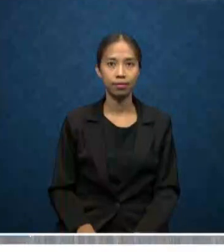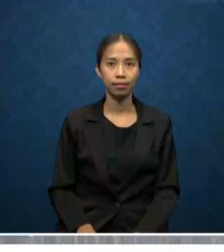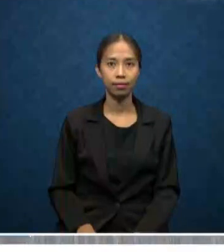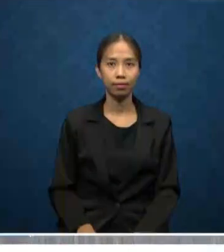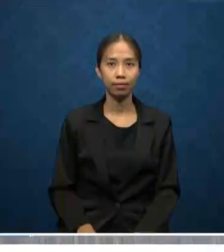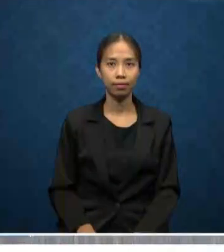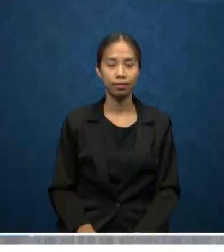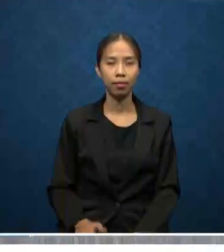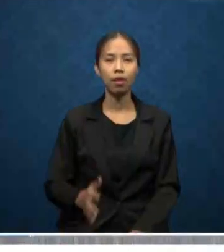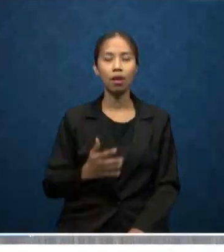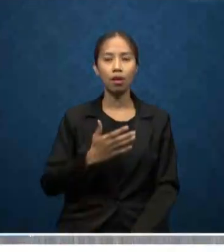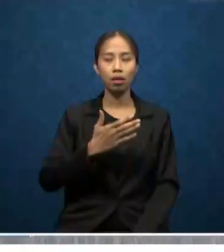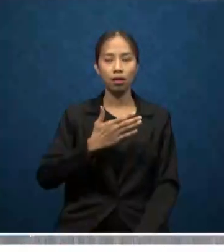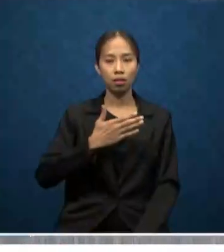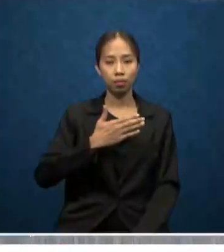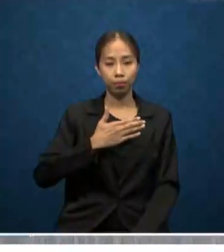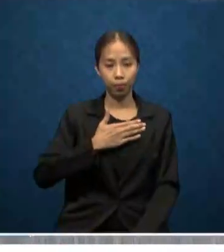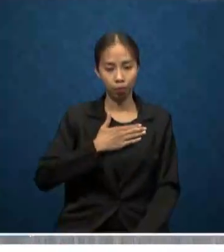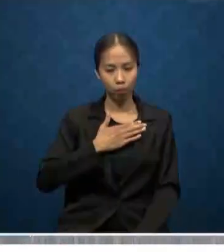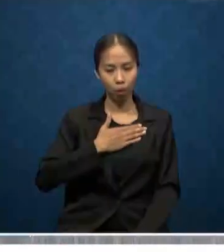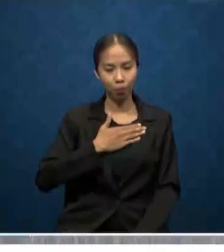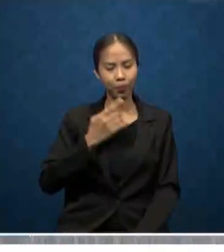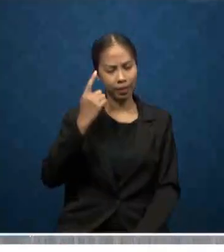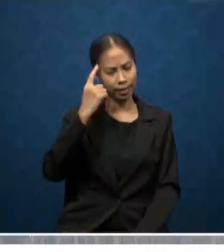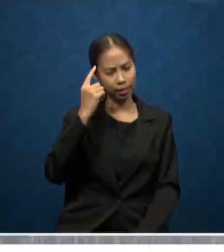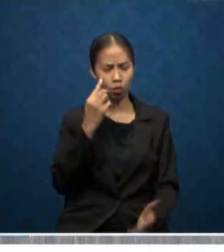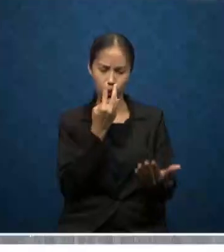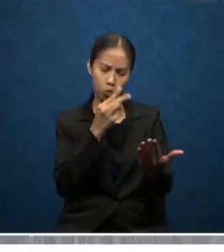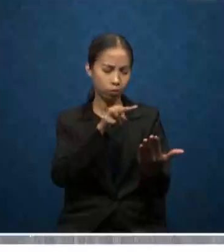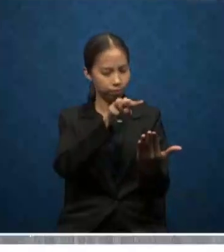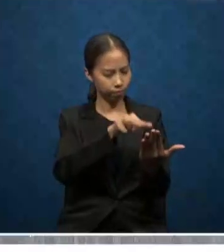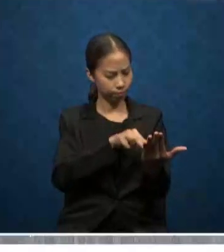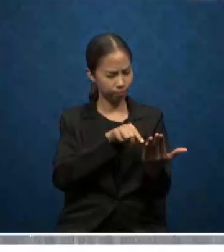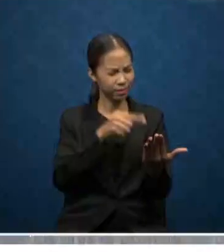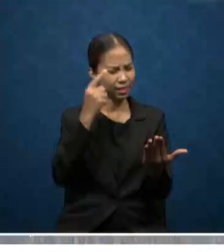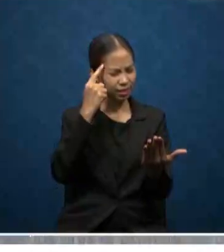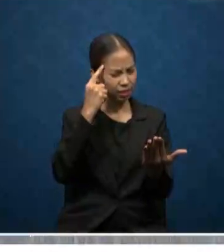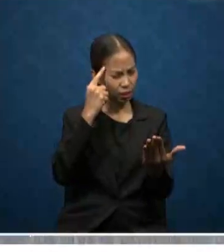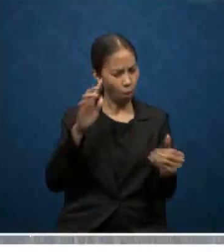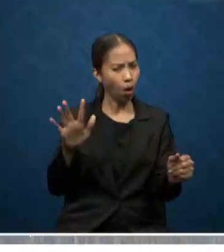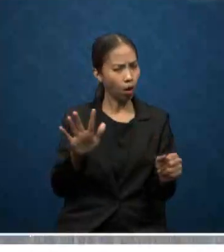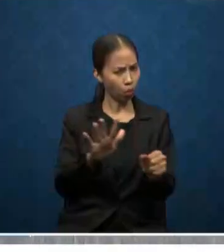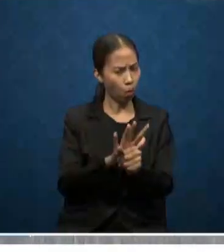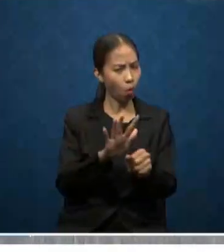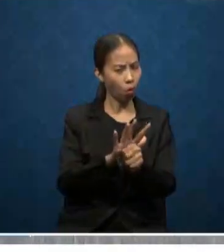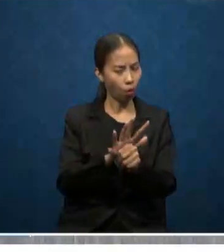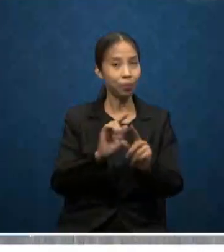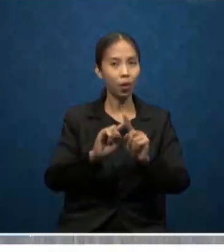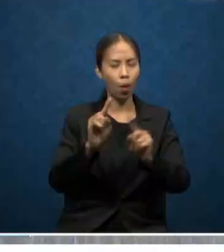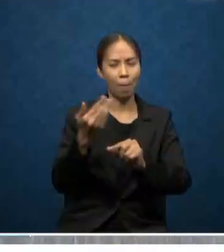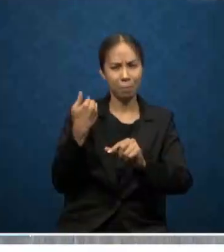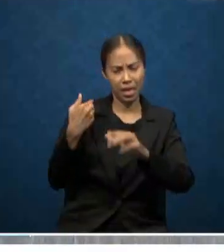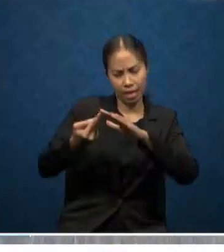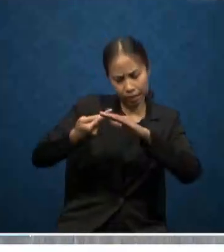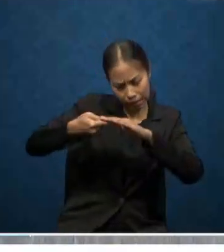ผมมองประเด็นของท่านที่ทำก็ค่อนข้างจะครบเนี่ยนะครับแต่ว่าผมมองลึกไปนิดหนึ่งว่าประเด็น